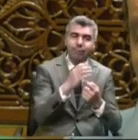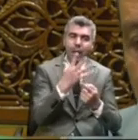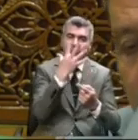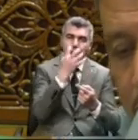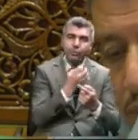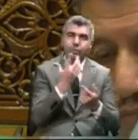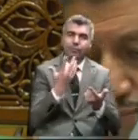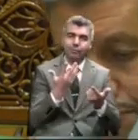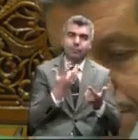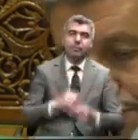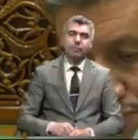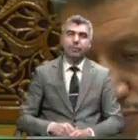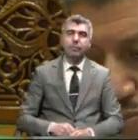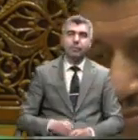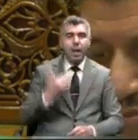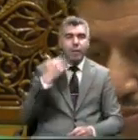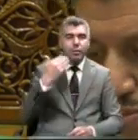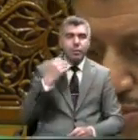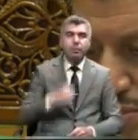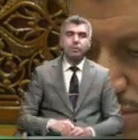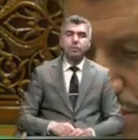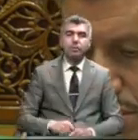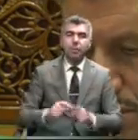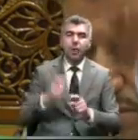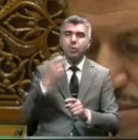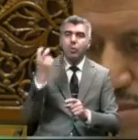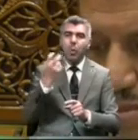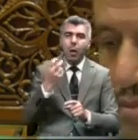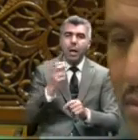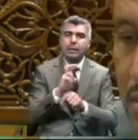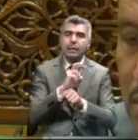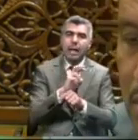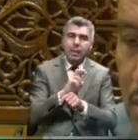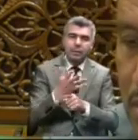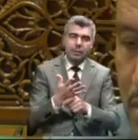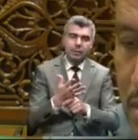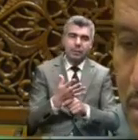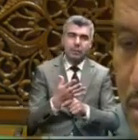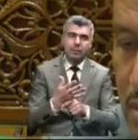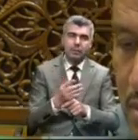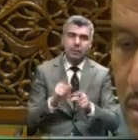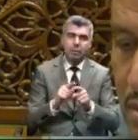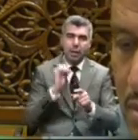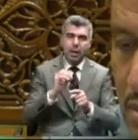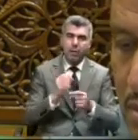بحال الصوره ديال هذاك سائحه مع مول الطاكسي ولا مع ديك النقاشه